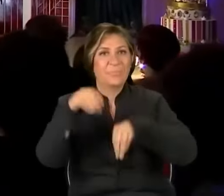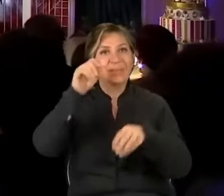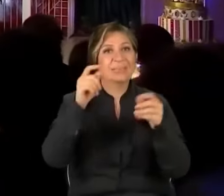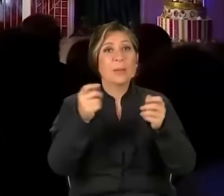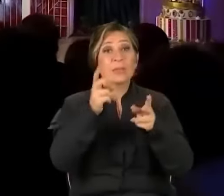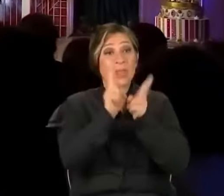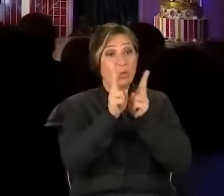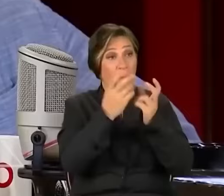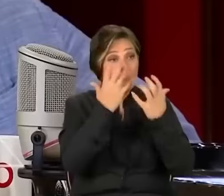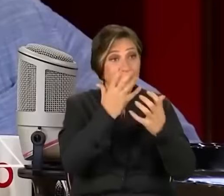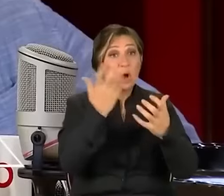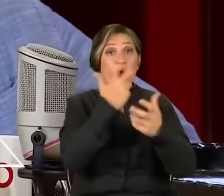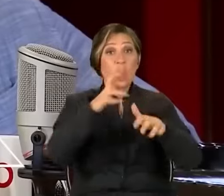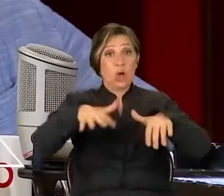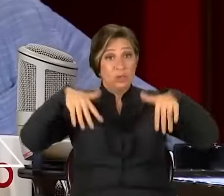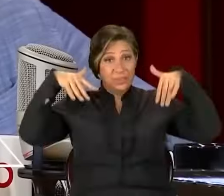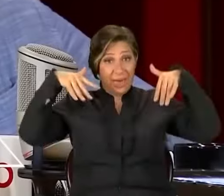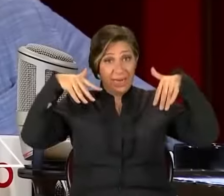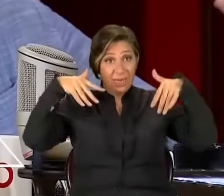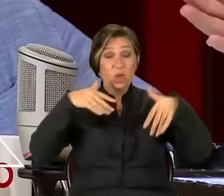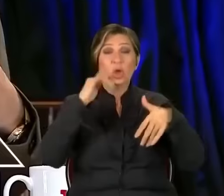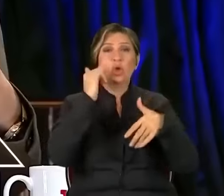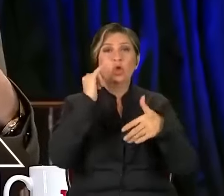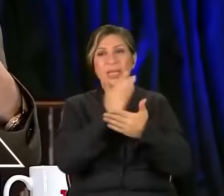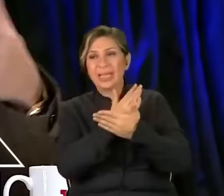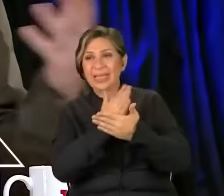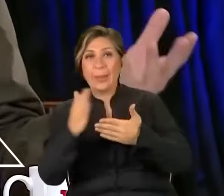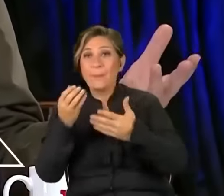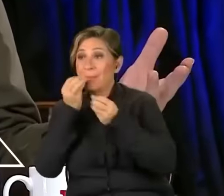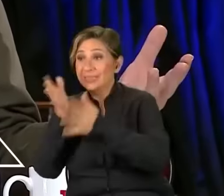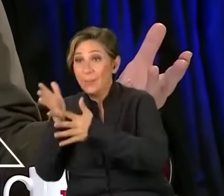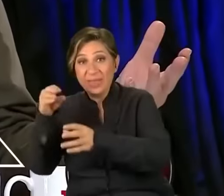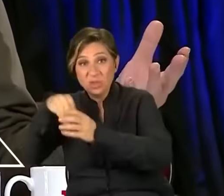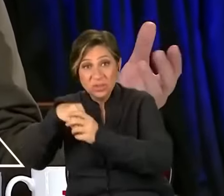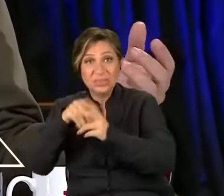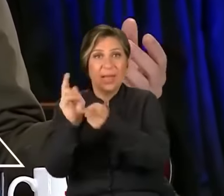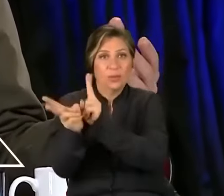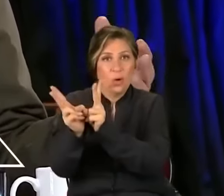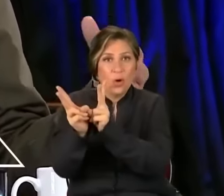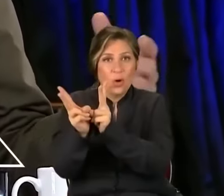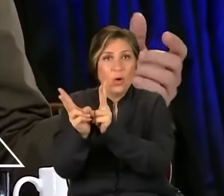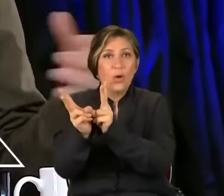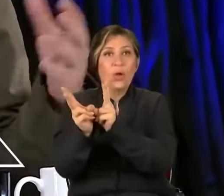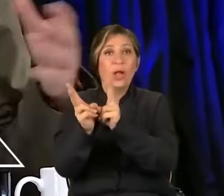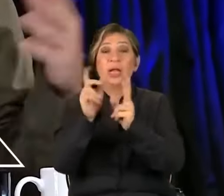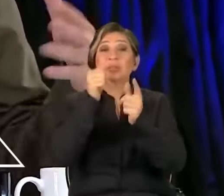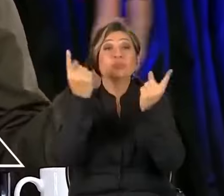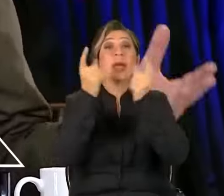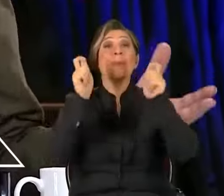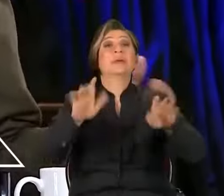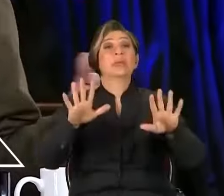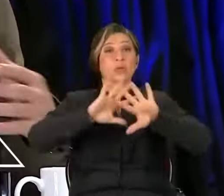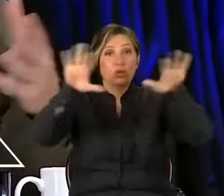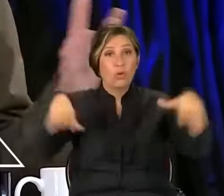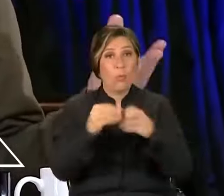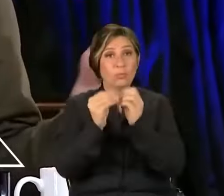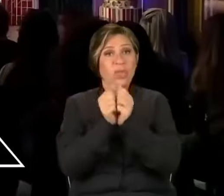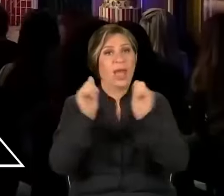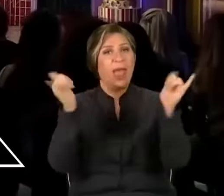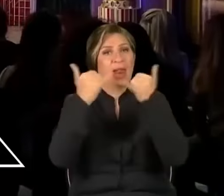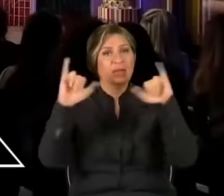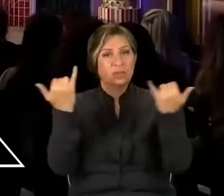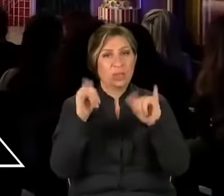tiyatroyu beslemek için konser. Hı hı. Kötü giden konserleri beslemek için tiyatro. Hiçbir şey yapamazsak topluca eğlence